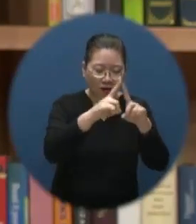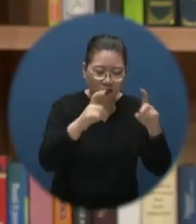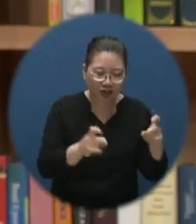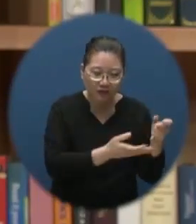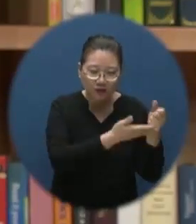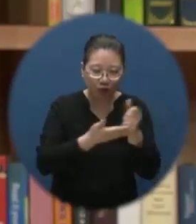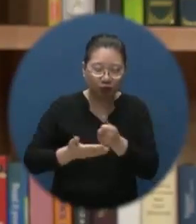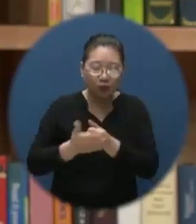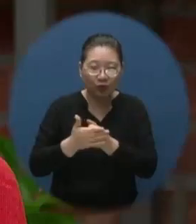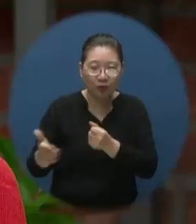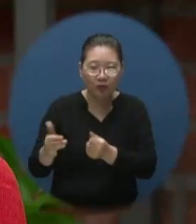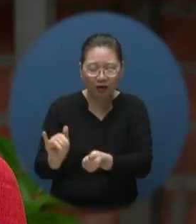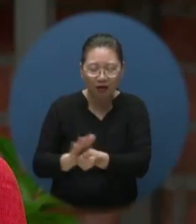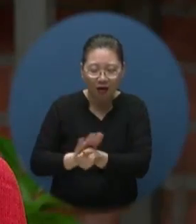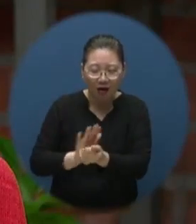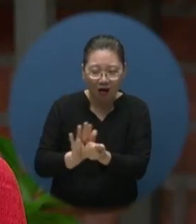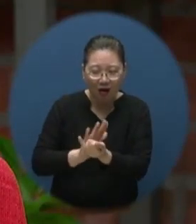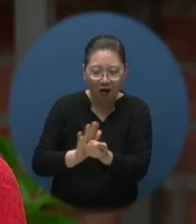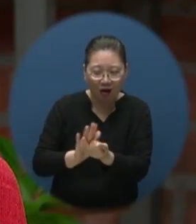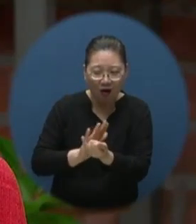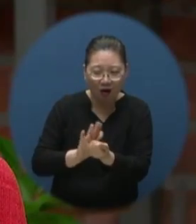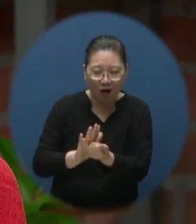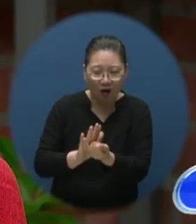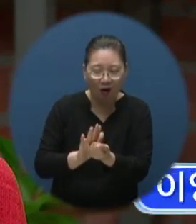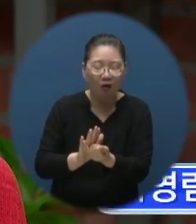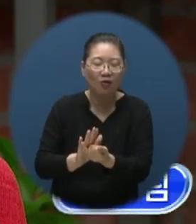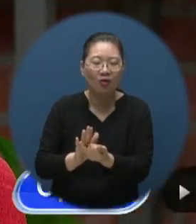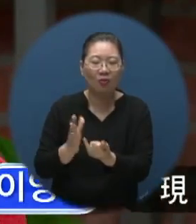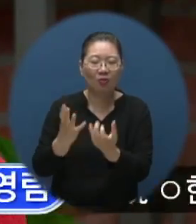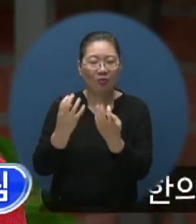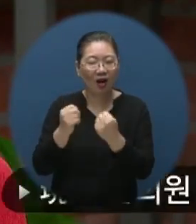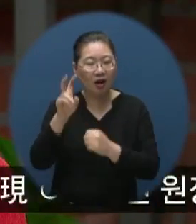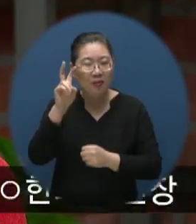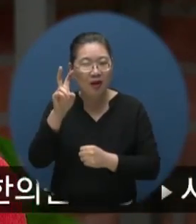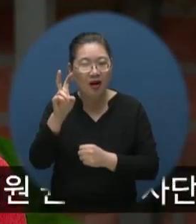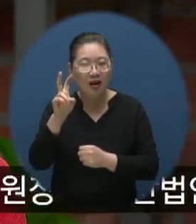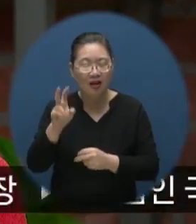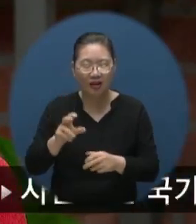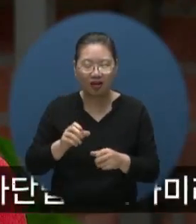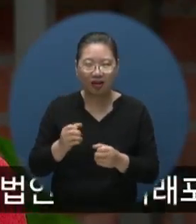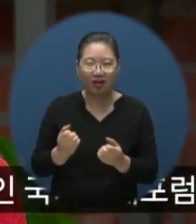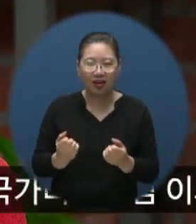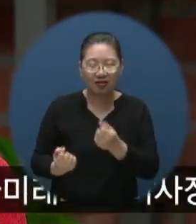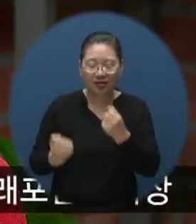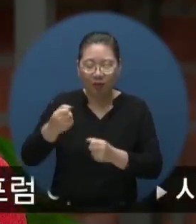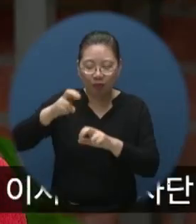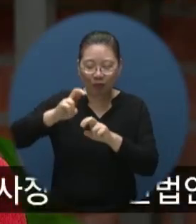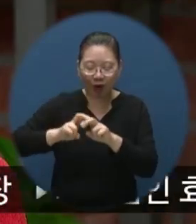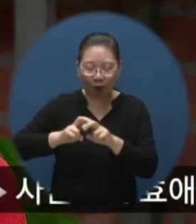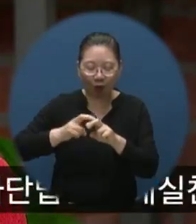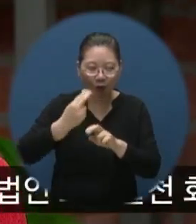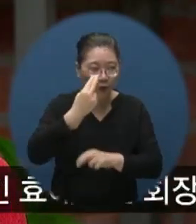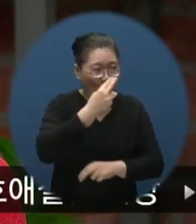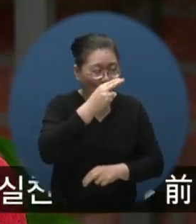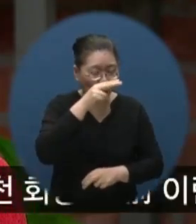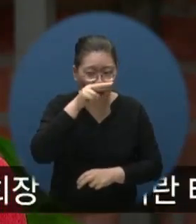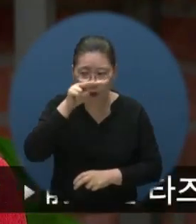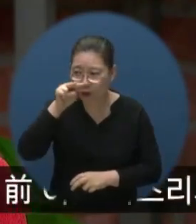예, 대접을 했겠죠. 그 그를 탔어요. 근데 차를 타고 이리 옆으로 이래 보고 가는데